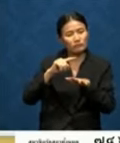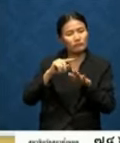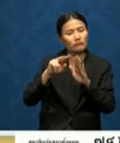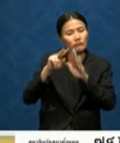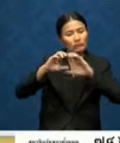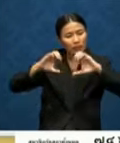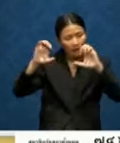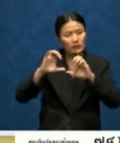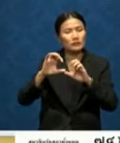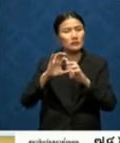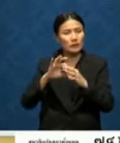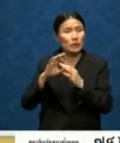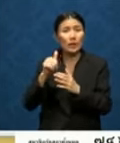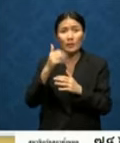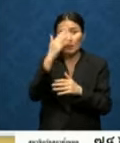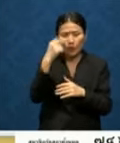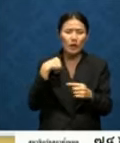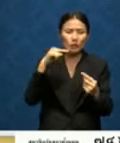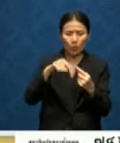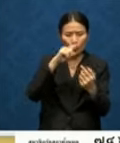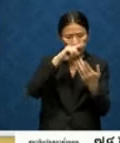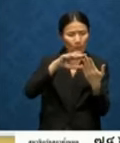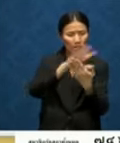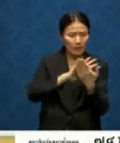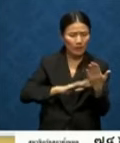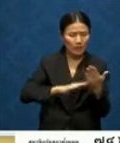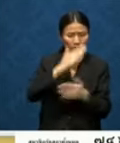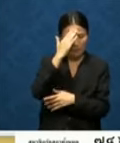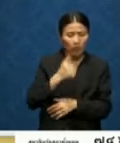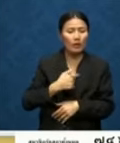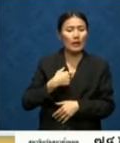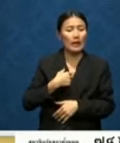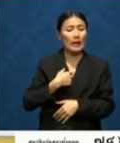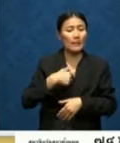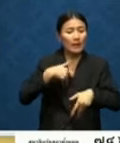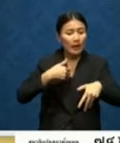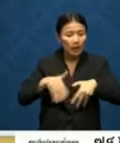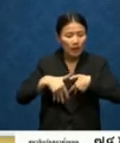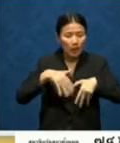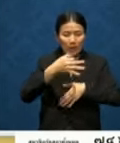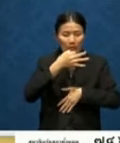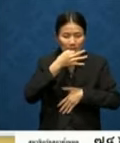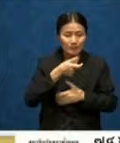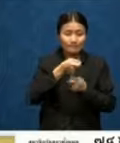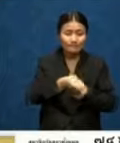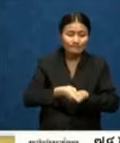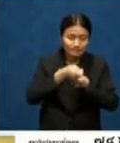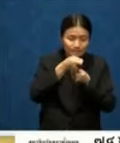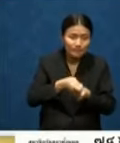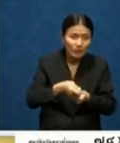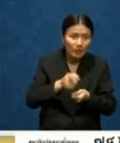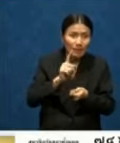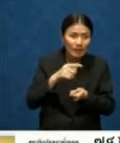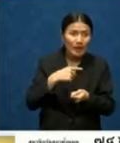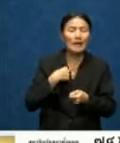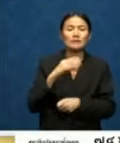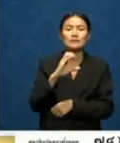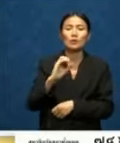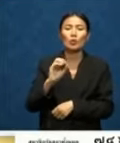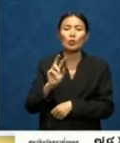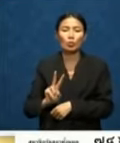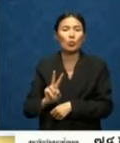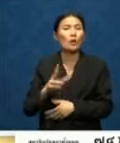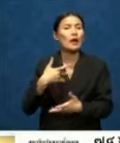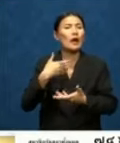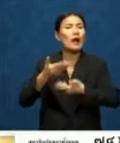เราเป็นประเทศเกษมกทํากะเซษโรมีรางใหได้เพิ่มจากการขาย bearuro creditเพราฉะนั้น